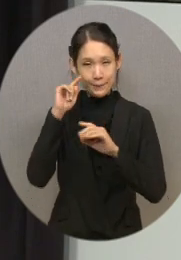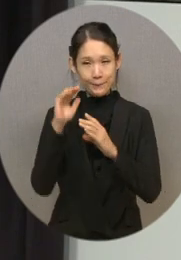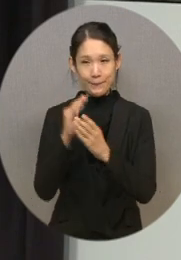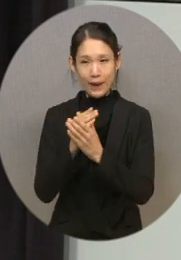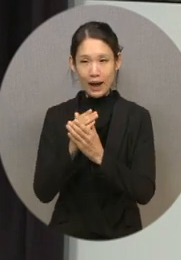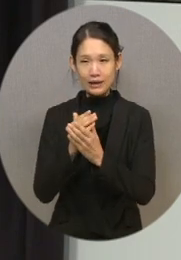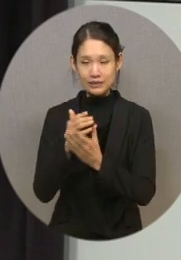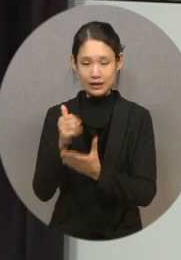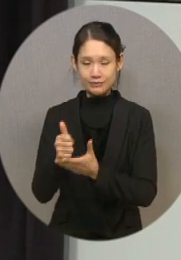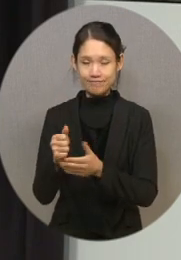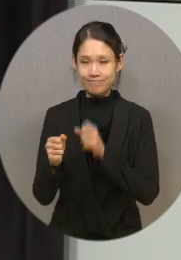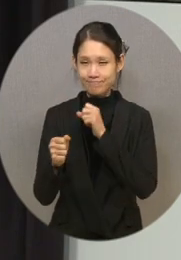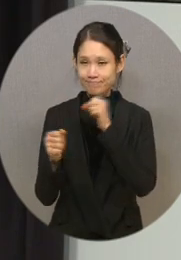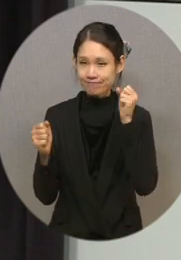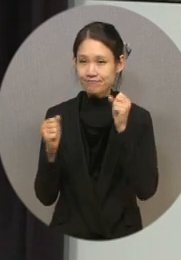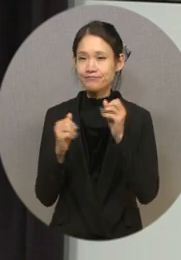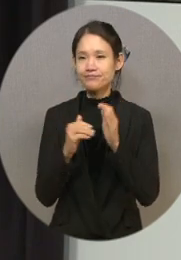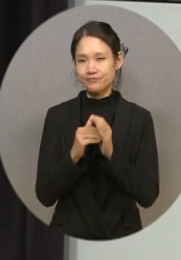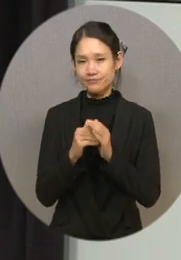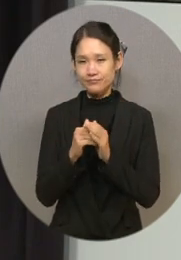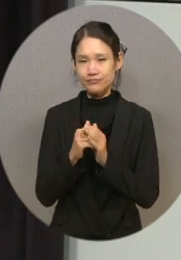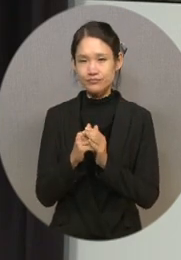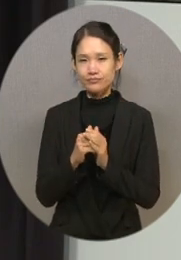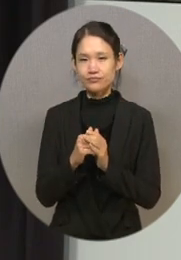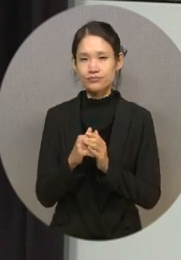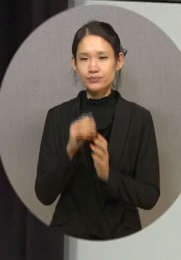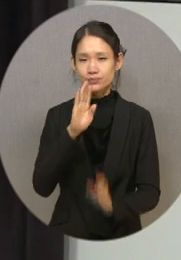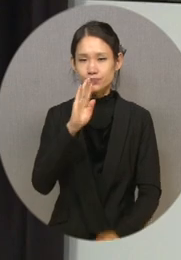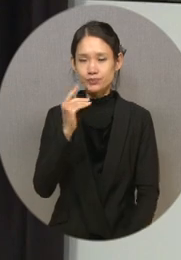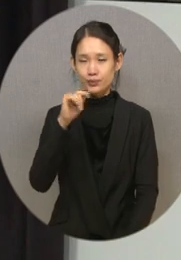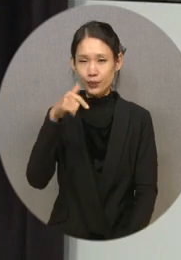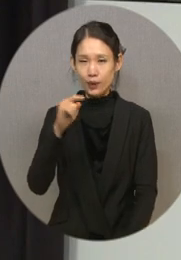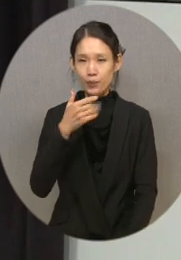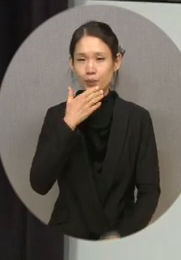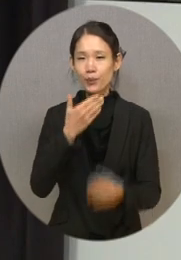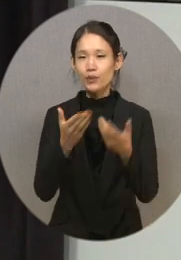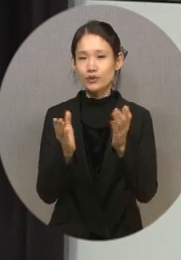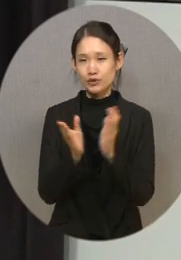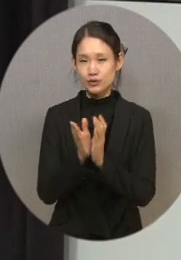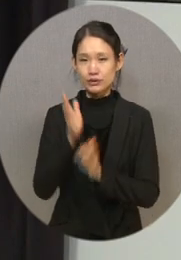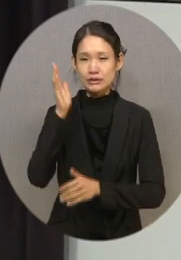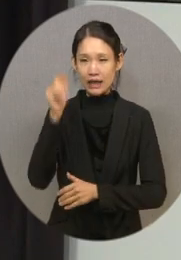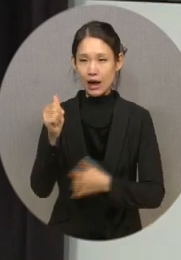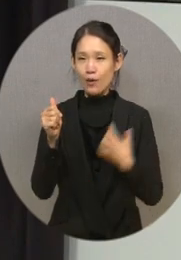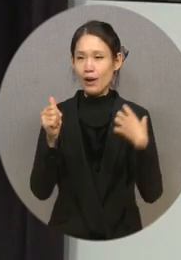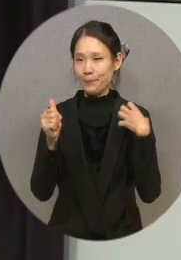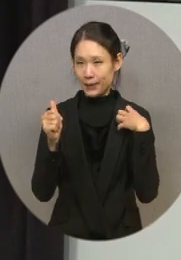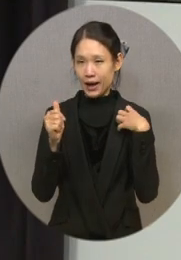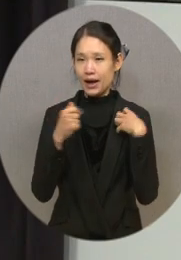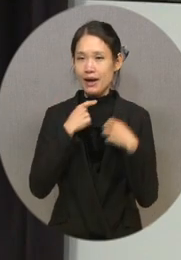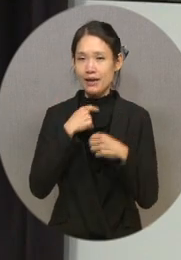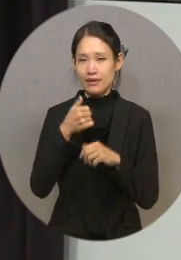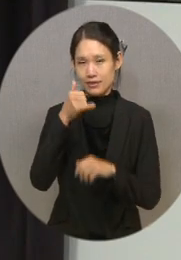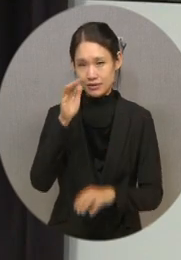취득하셨습니다. 그리고 나서 이제 보건복지부 장관까지 역임을 하셨는데, 아,